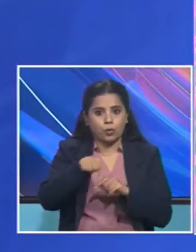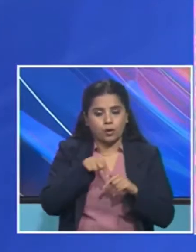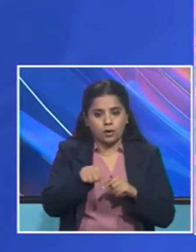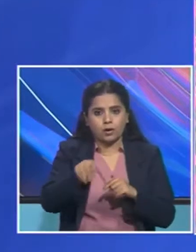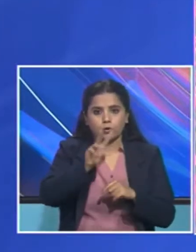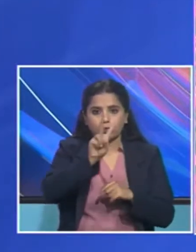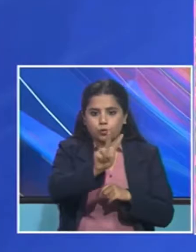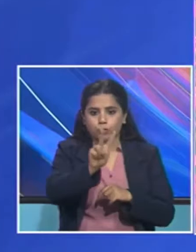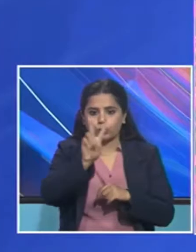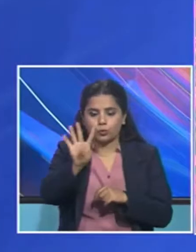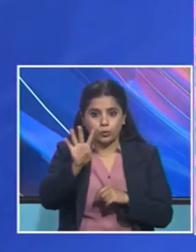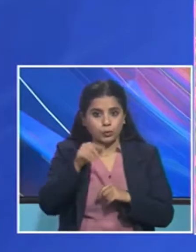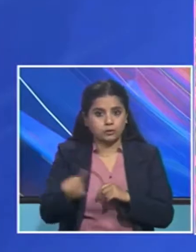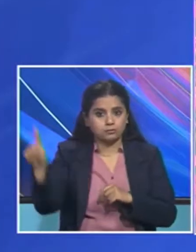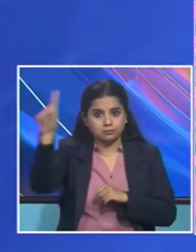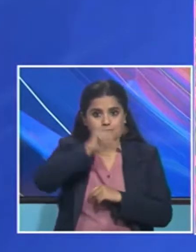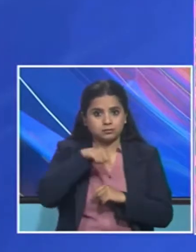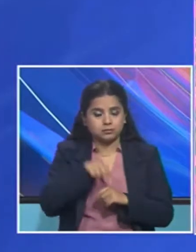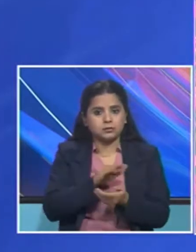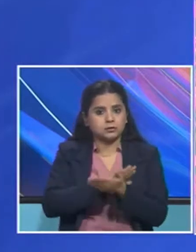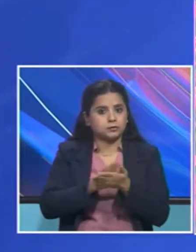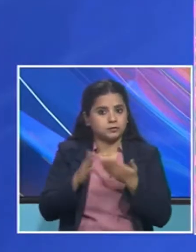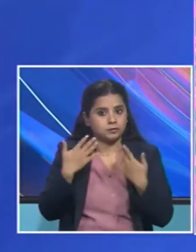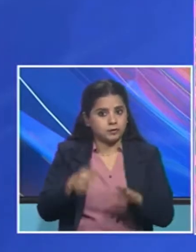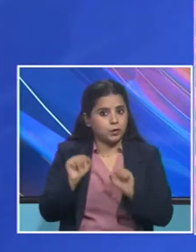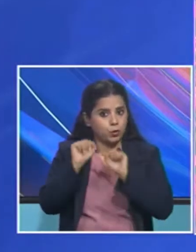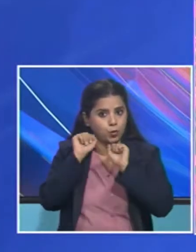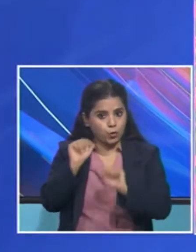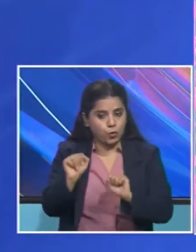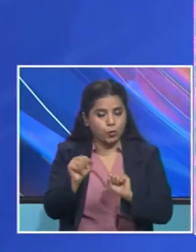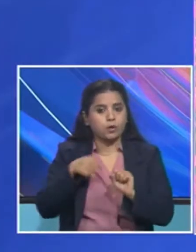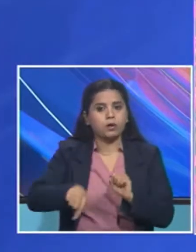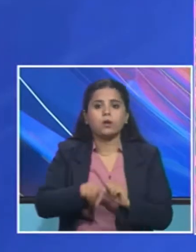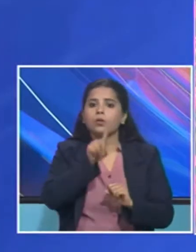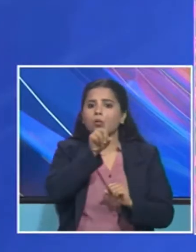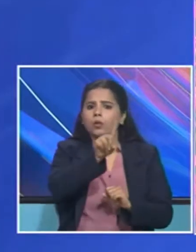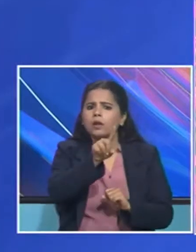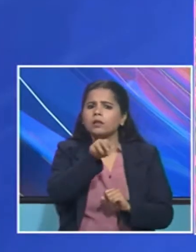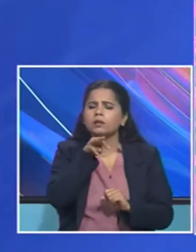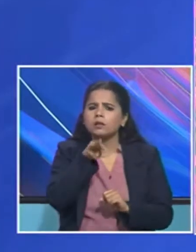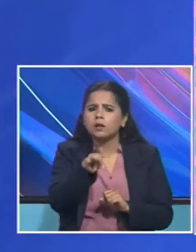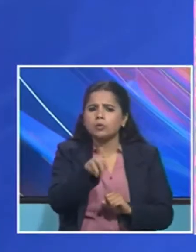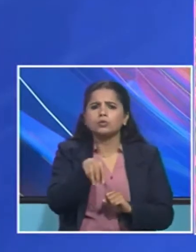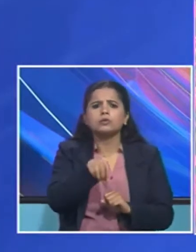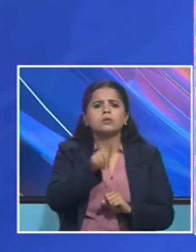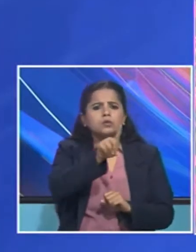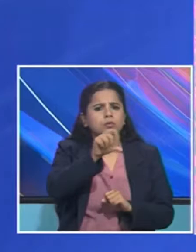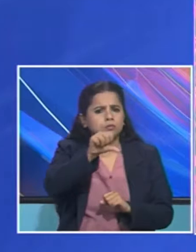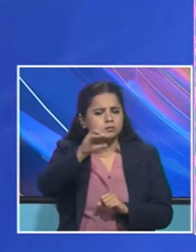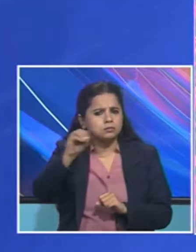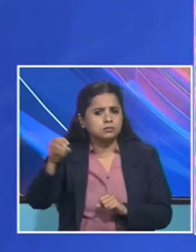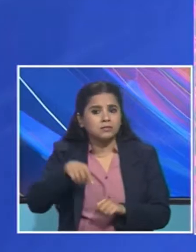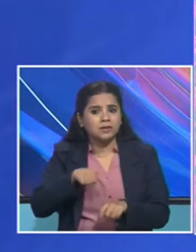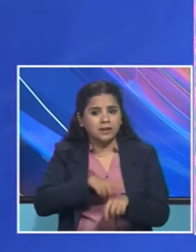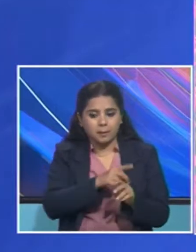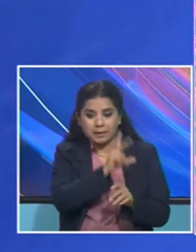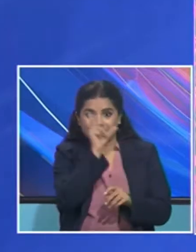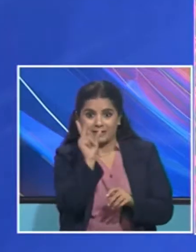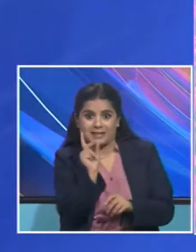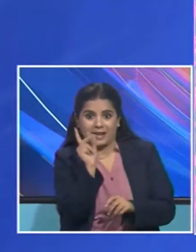दिन तदनुसार शक संवत के वर्ष 1944 के श्रावण मास के दूसरे